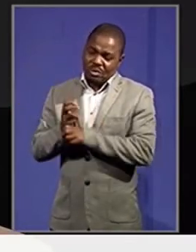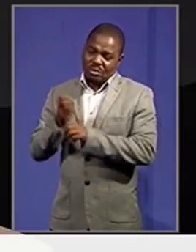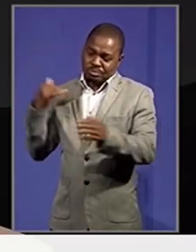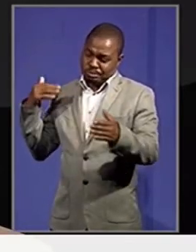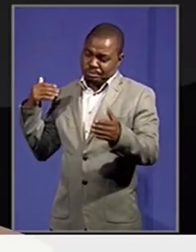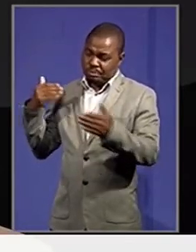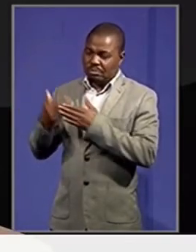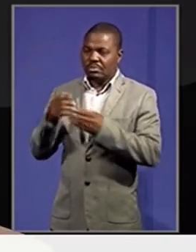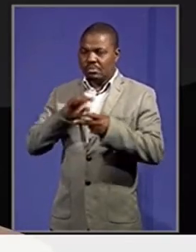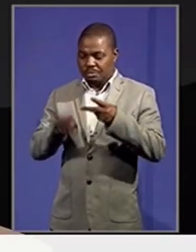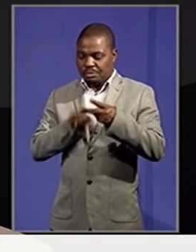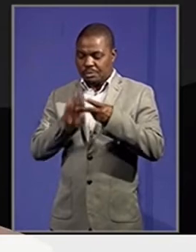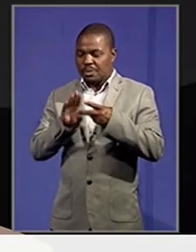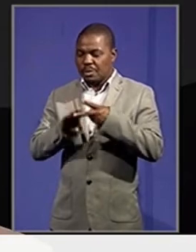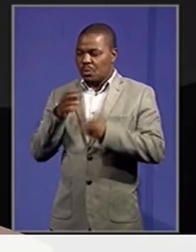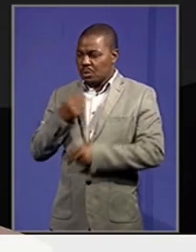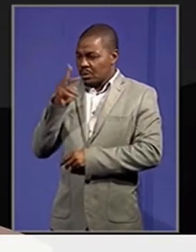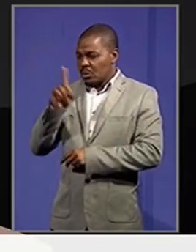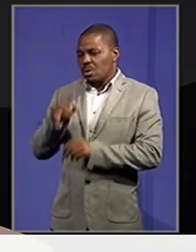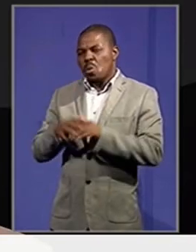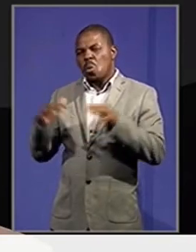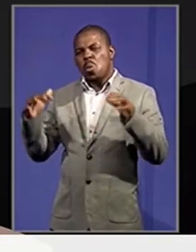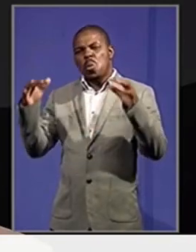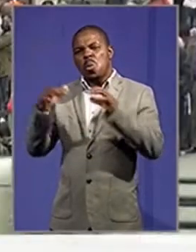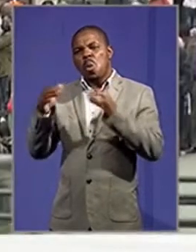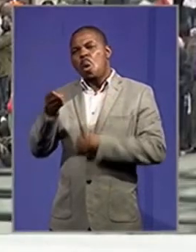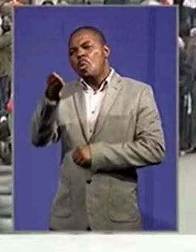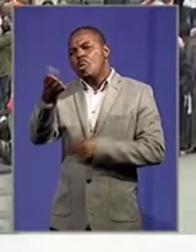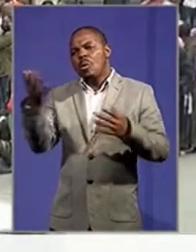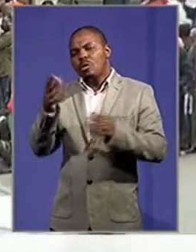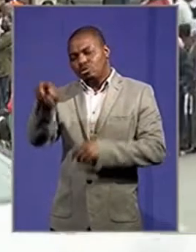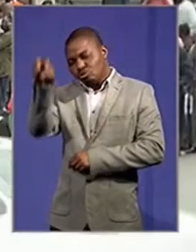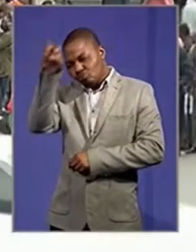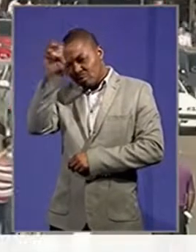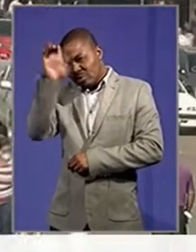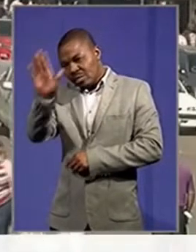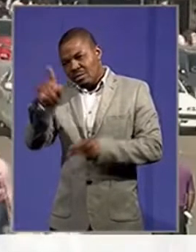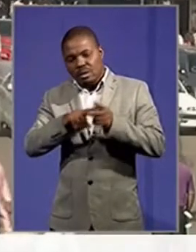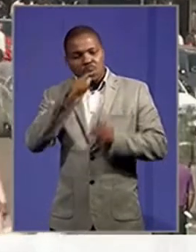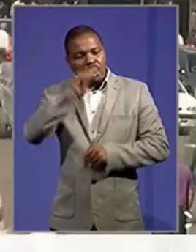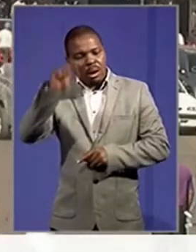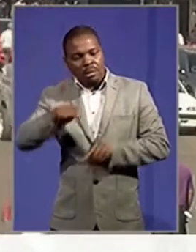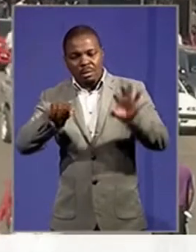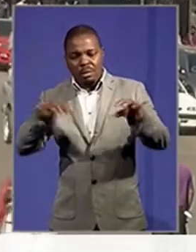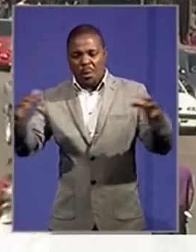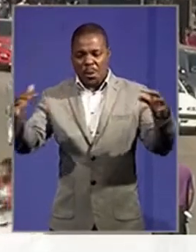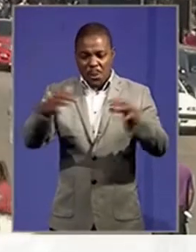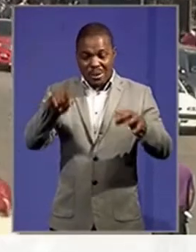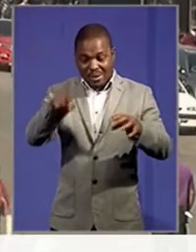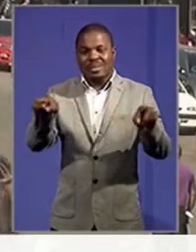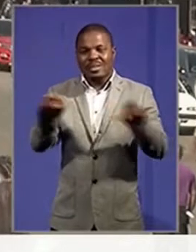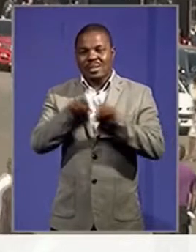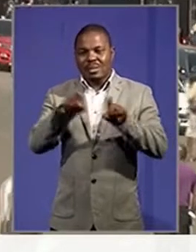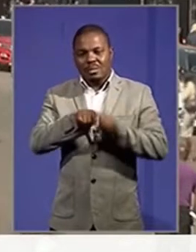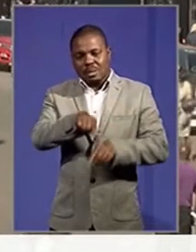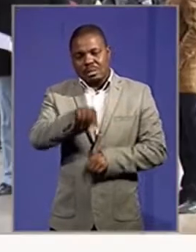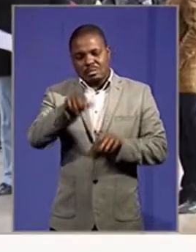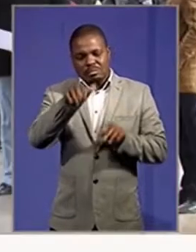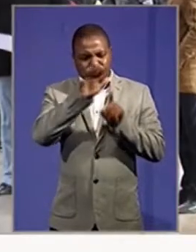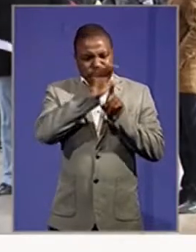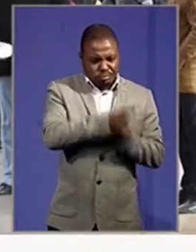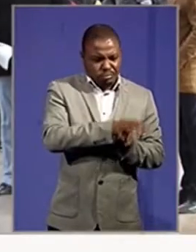re bone hape ka o le leng sa gore dintwa tsene tse ileng tsa qhomamane naheng ya Russia pakeng tsa Ukraine le yona Russia le tsona di ile tsa hatella hape ra bona